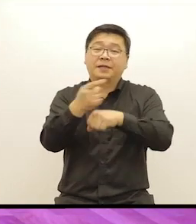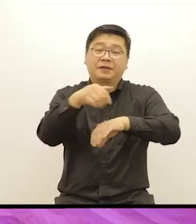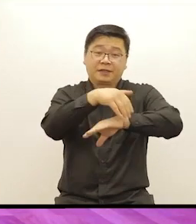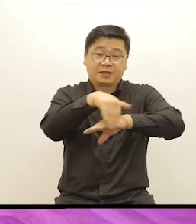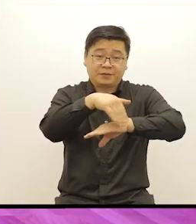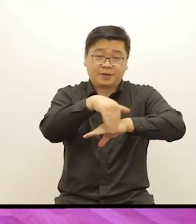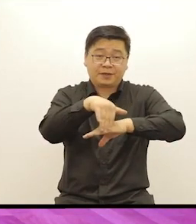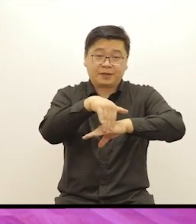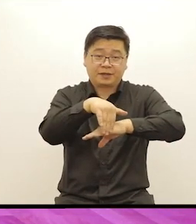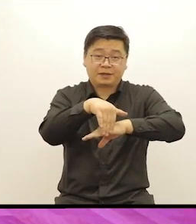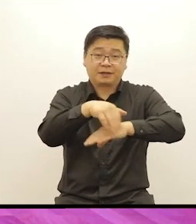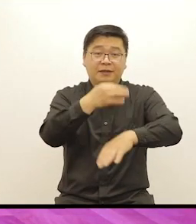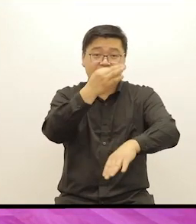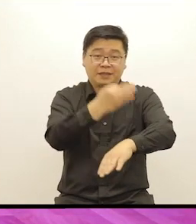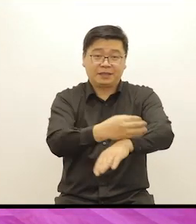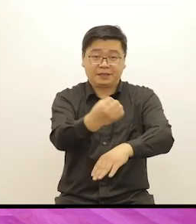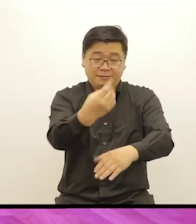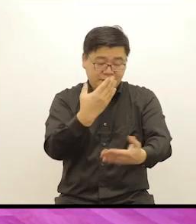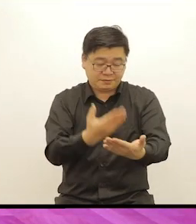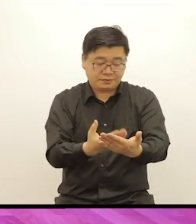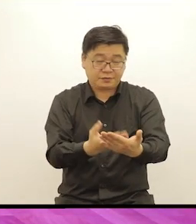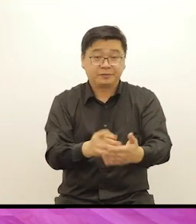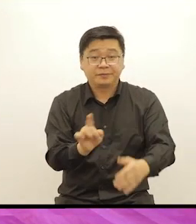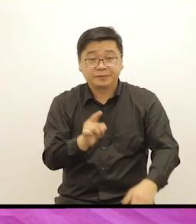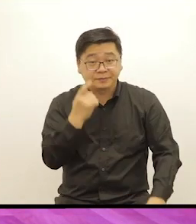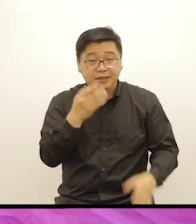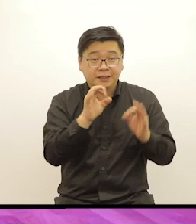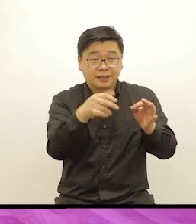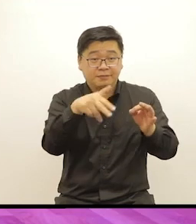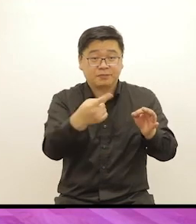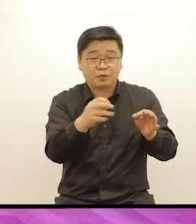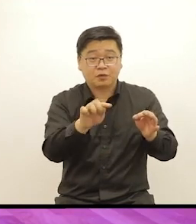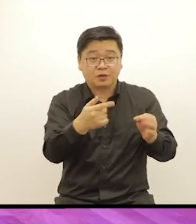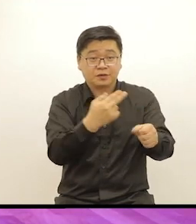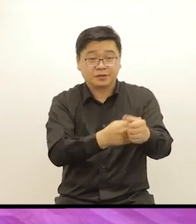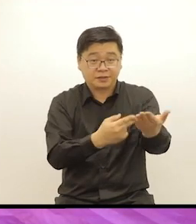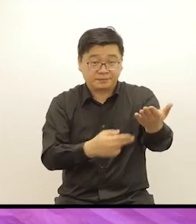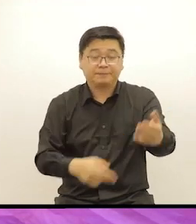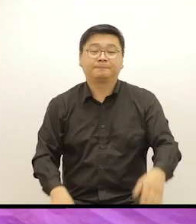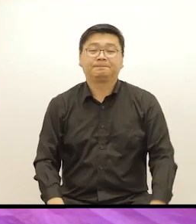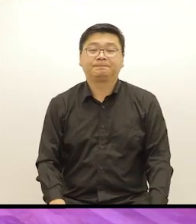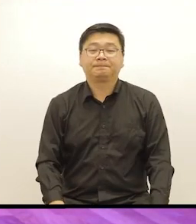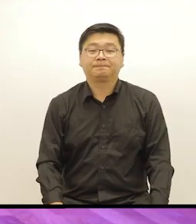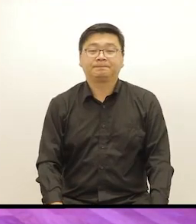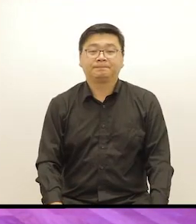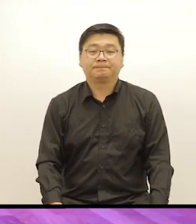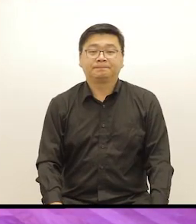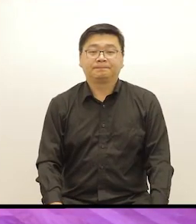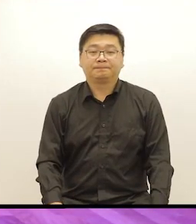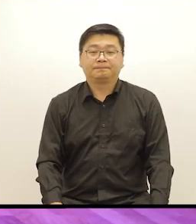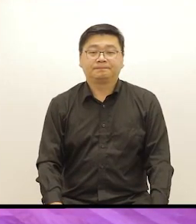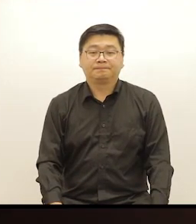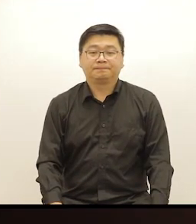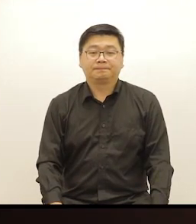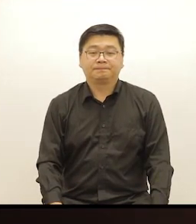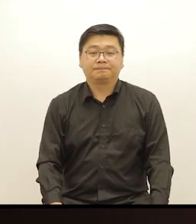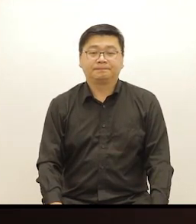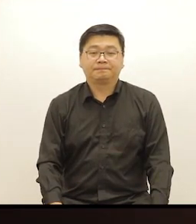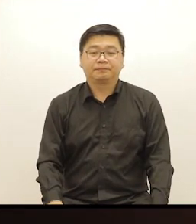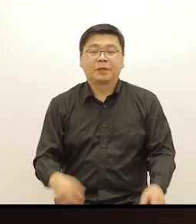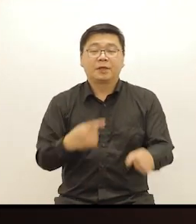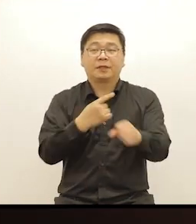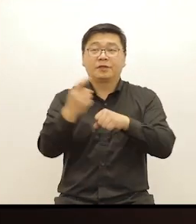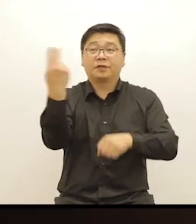내년 계획, 뭐 간단하게 말씀을 해주신다면 김종훈 선생님부터. 아,